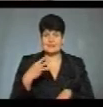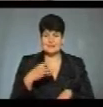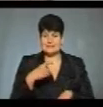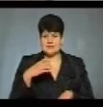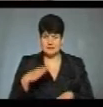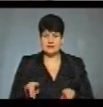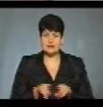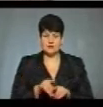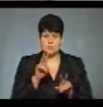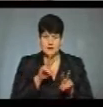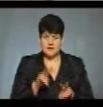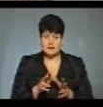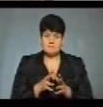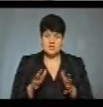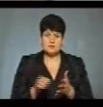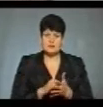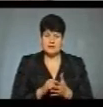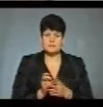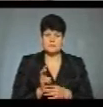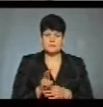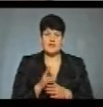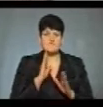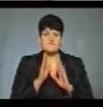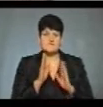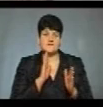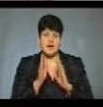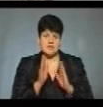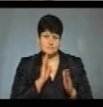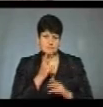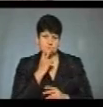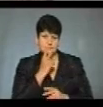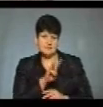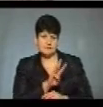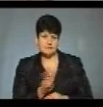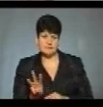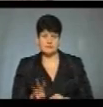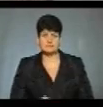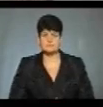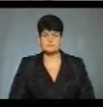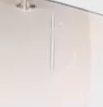також, щоб переглянути більше матеріалів, заходьте на нашу Facebook-сторінку і сайт. На все добре!